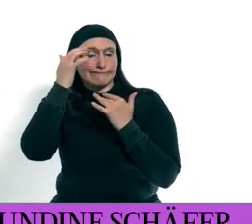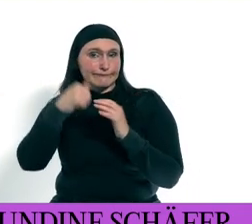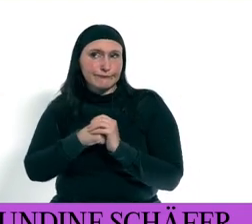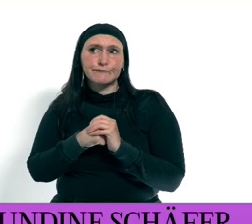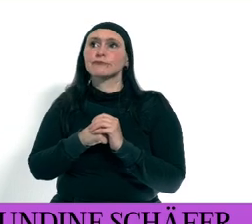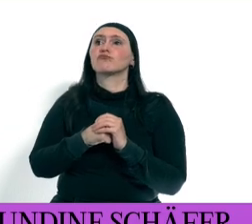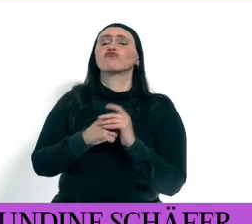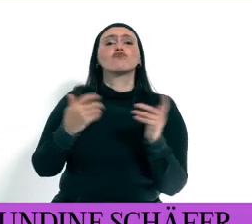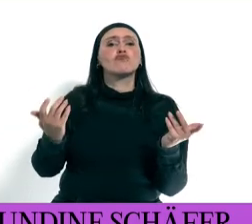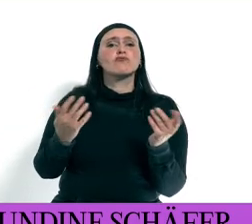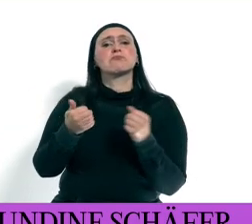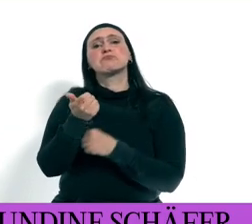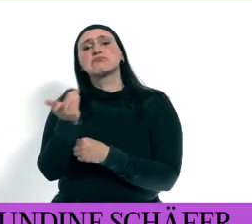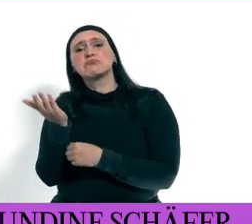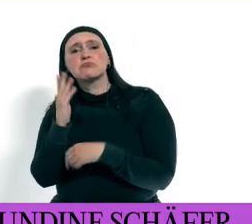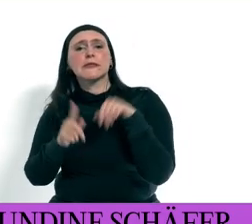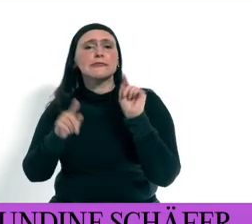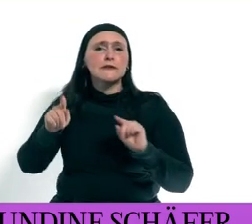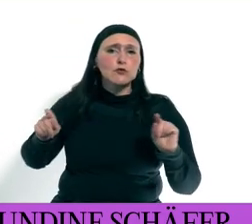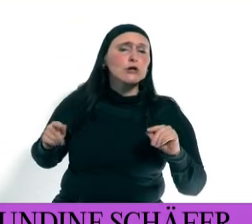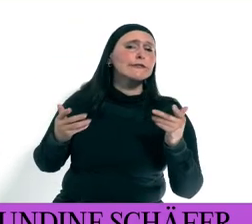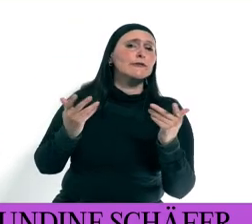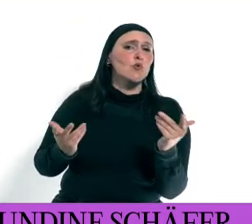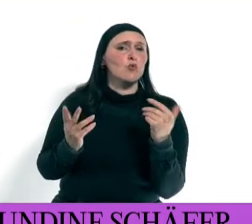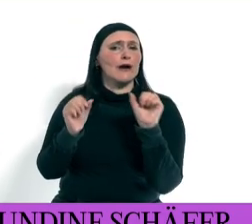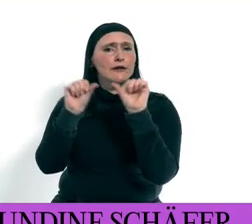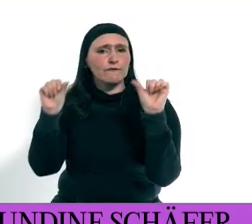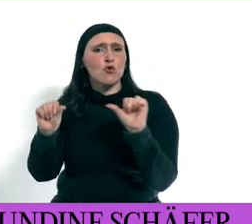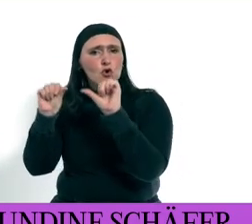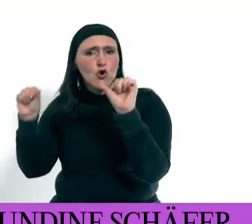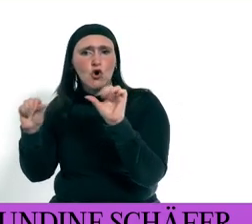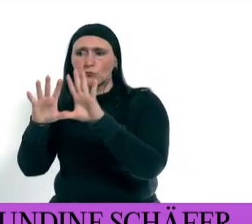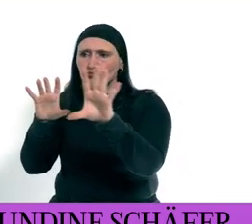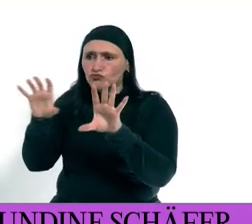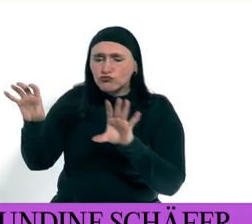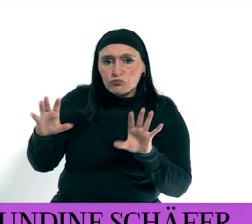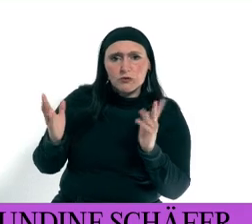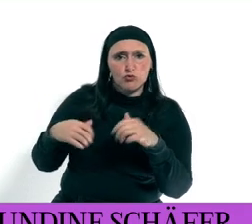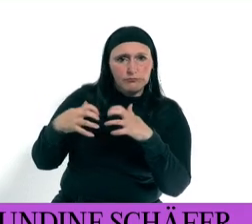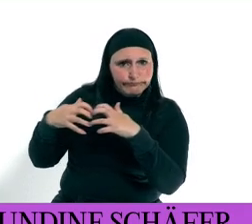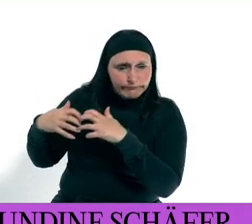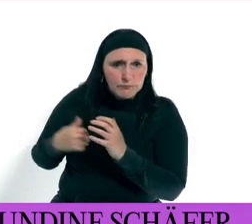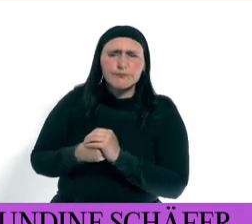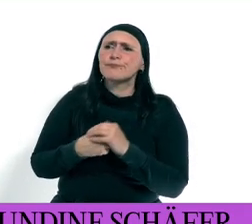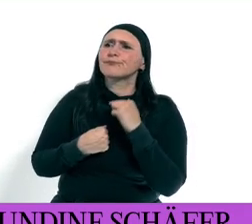Wir haben eine ganze Reihe von Formaten entwickelt.